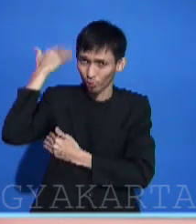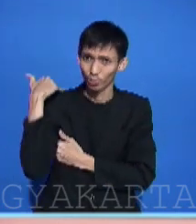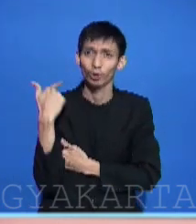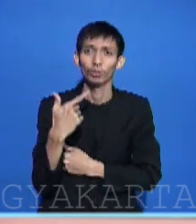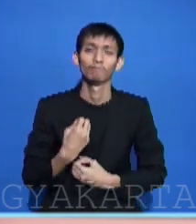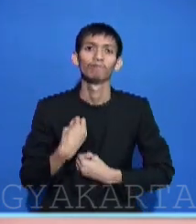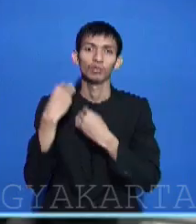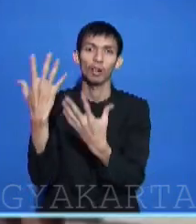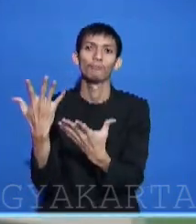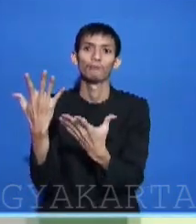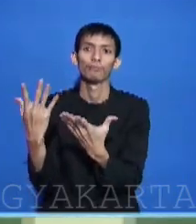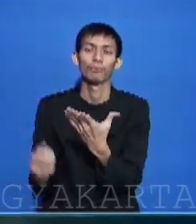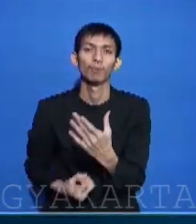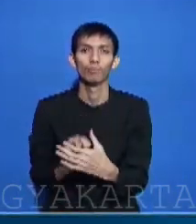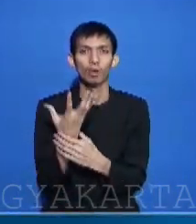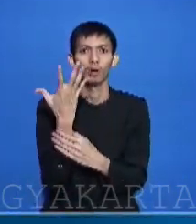di Yogyakarta